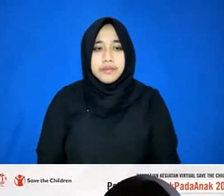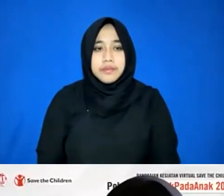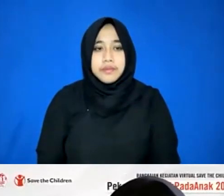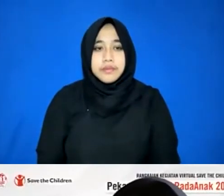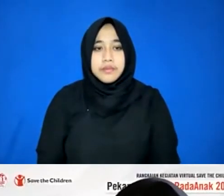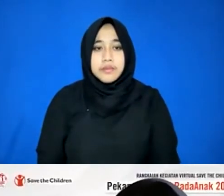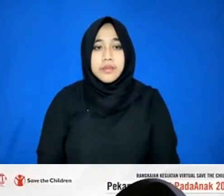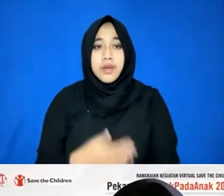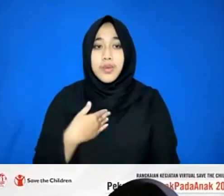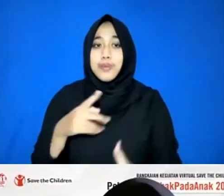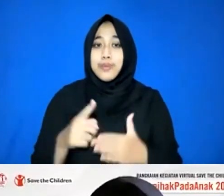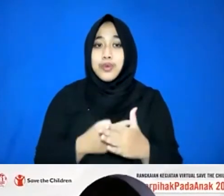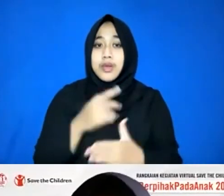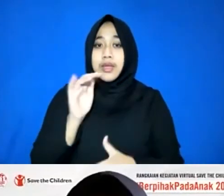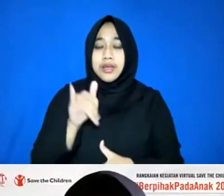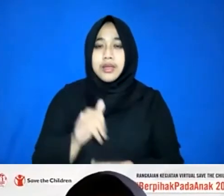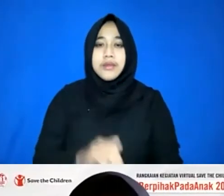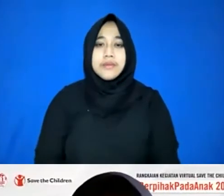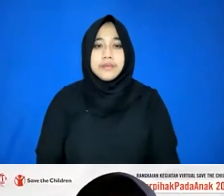aku mulai ya Mbak Esti ya.